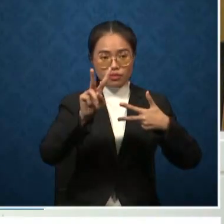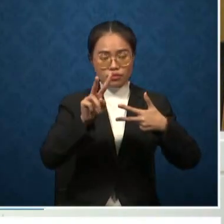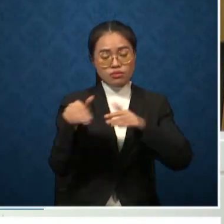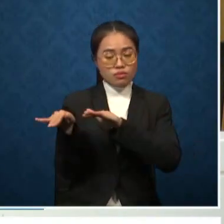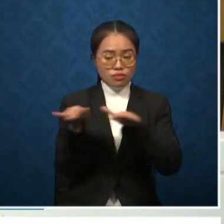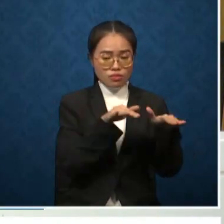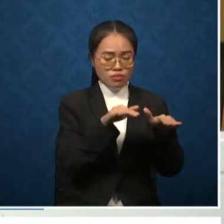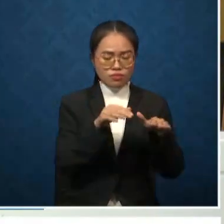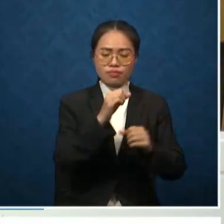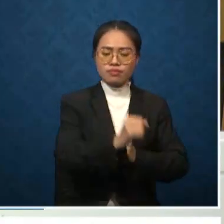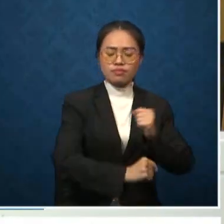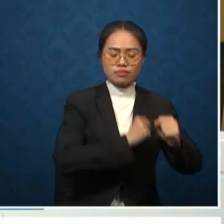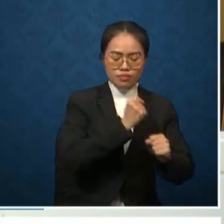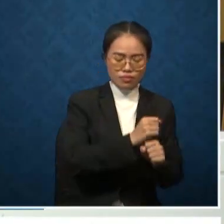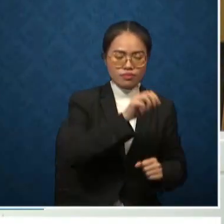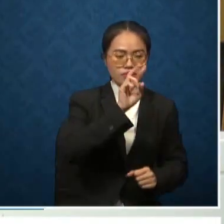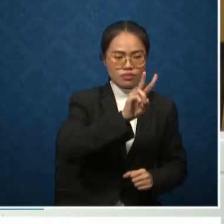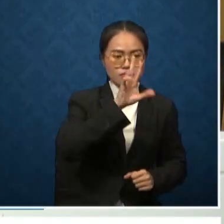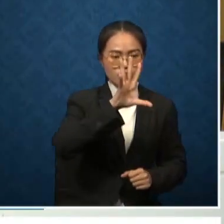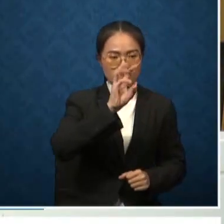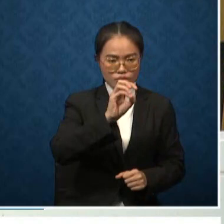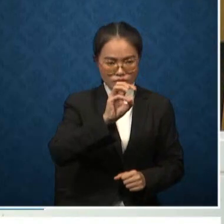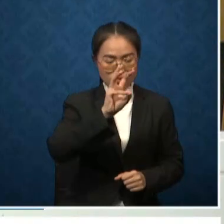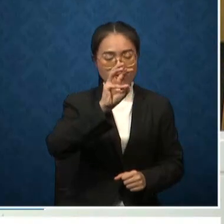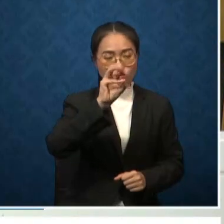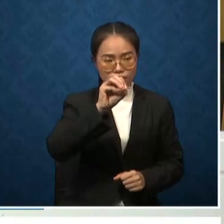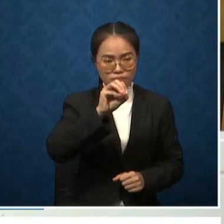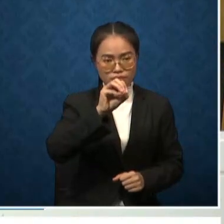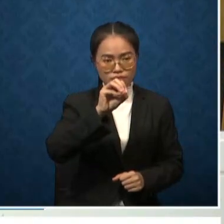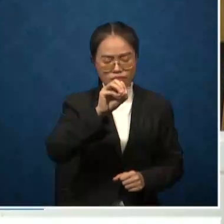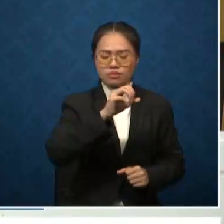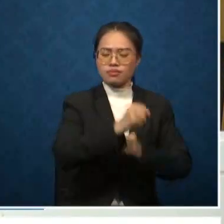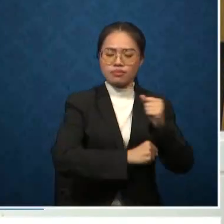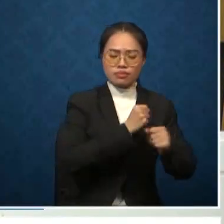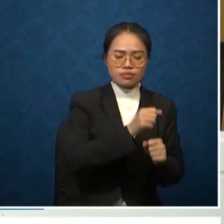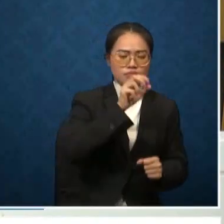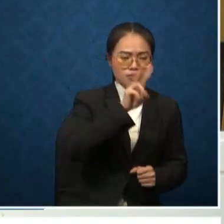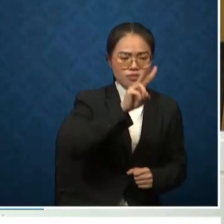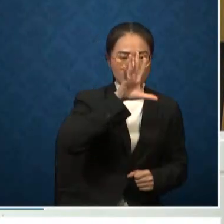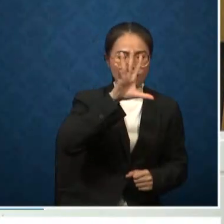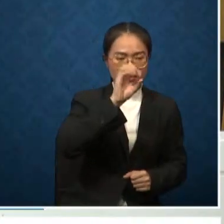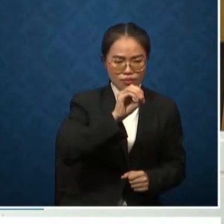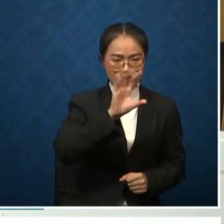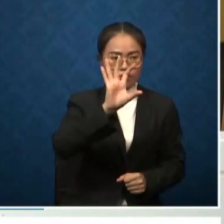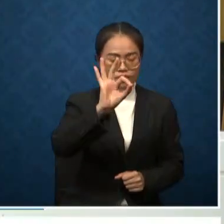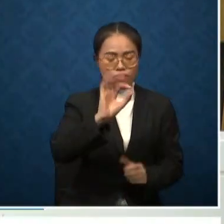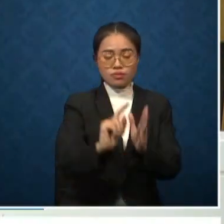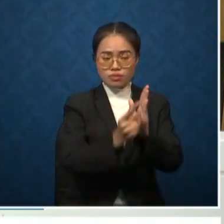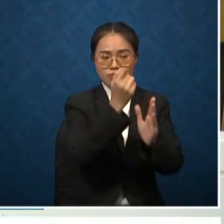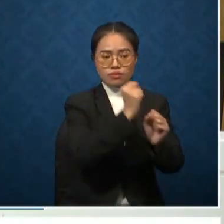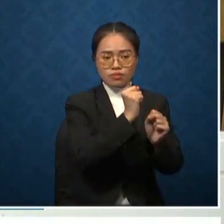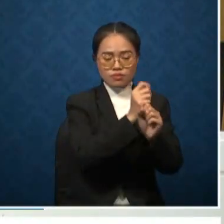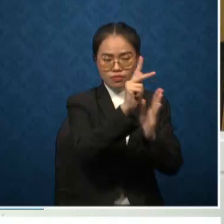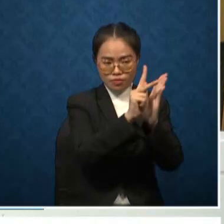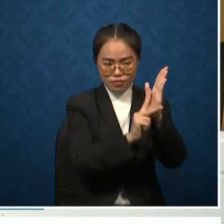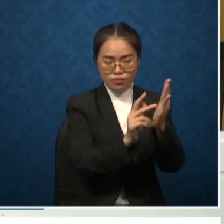ต่ปี2560ปี2559ที่เราเริ่มทำในเรื่องของกฎหมายฉบับนี้แล้วก็เ